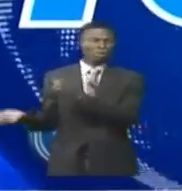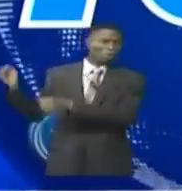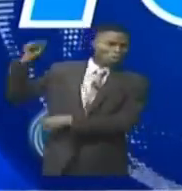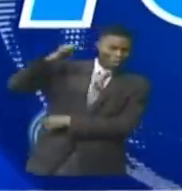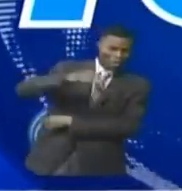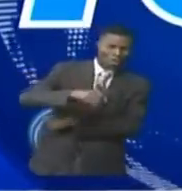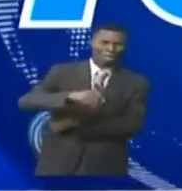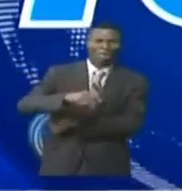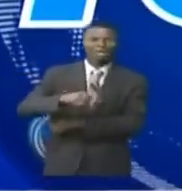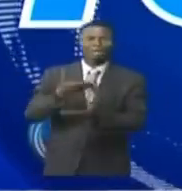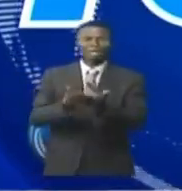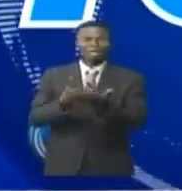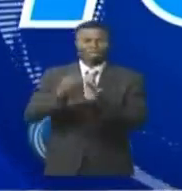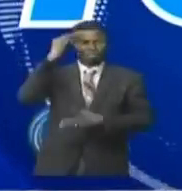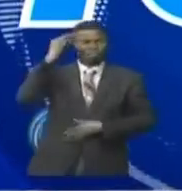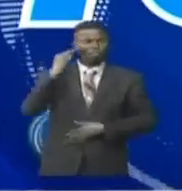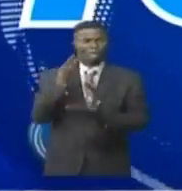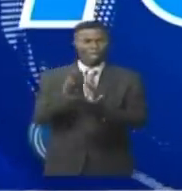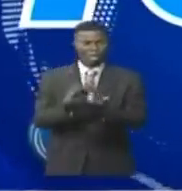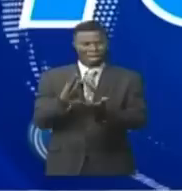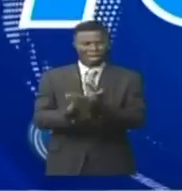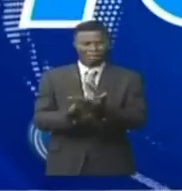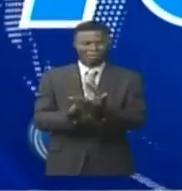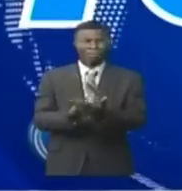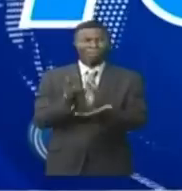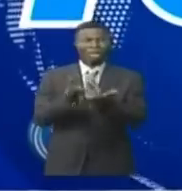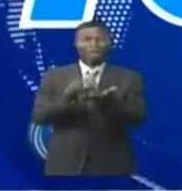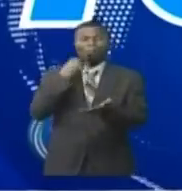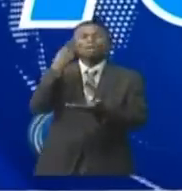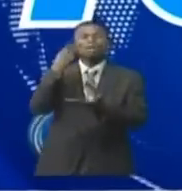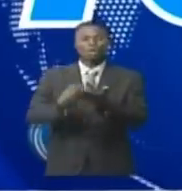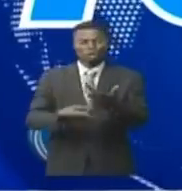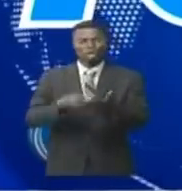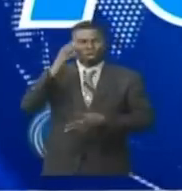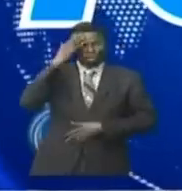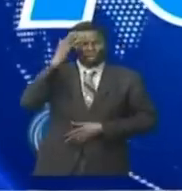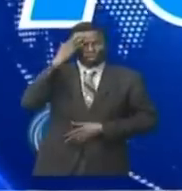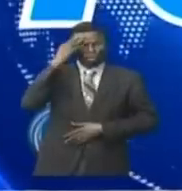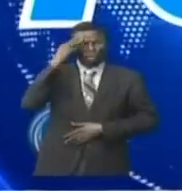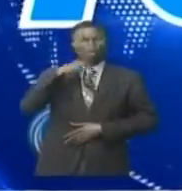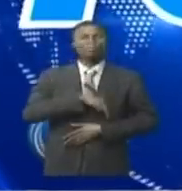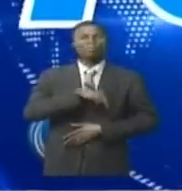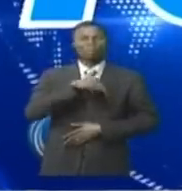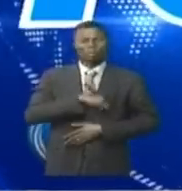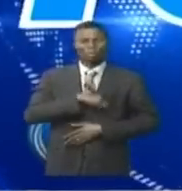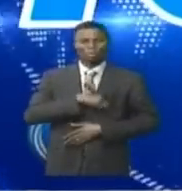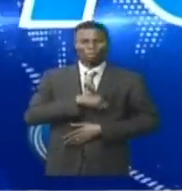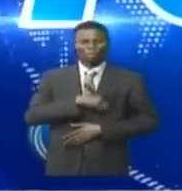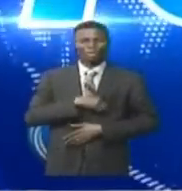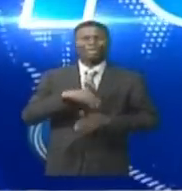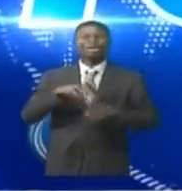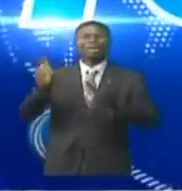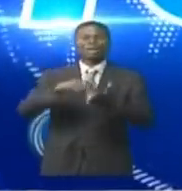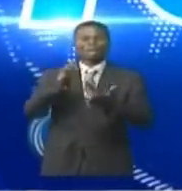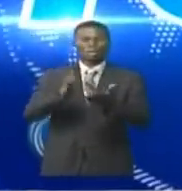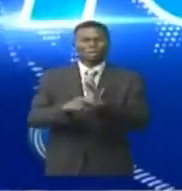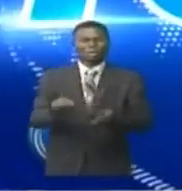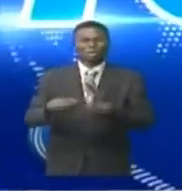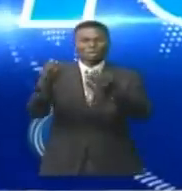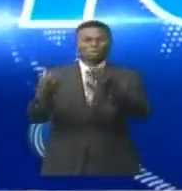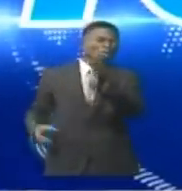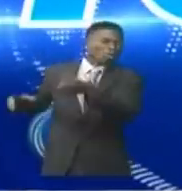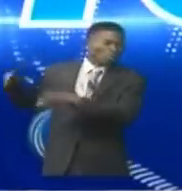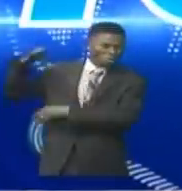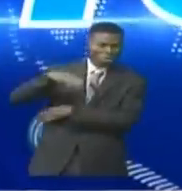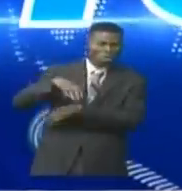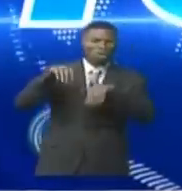nommés par le ministre des Sports. Il était question pour eux de connaître les missions leur assignées afin de remettre le judo